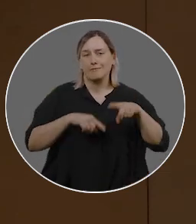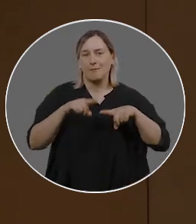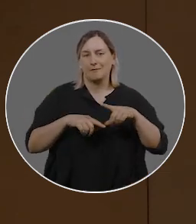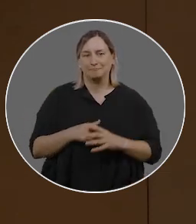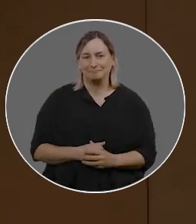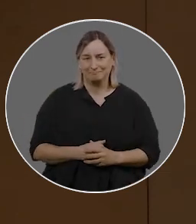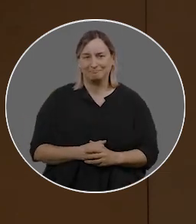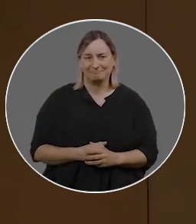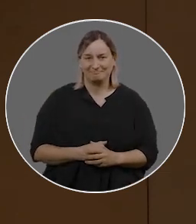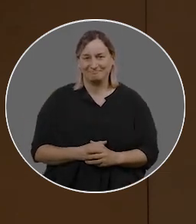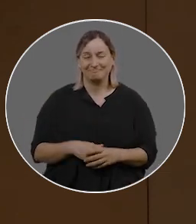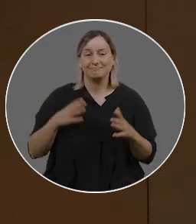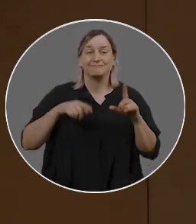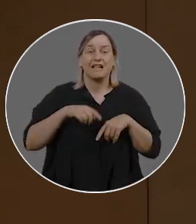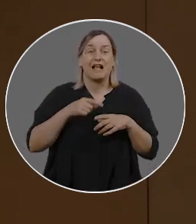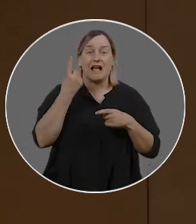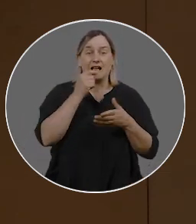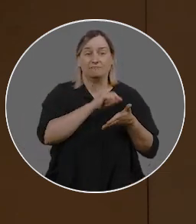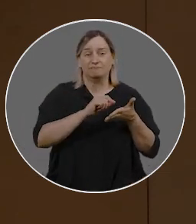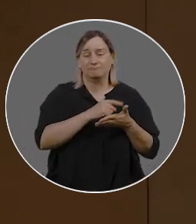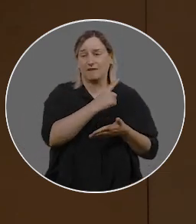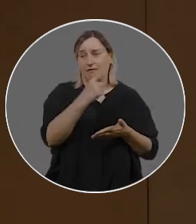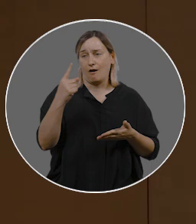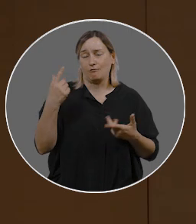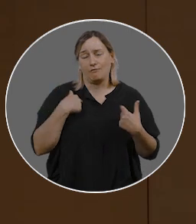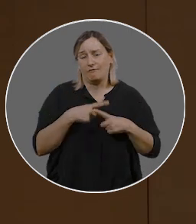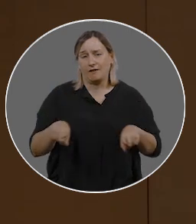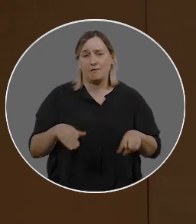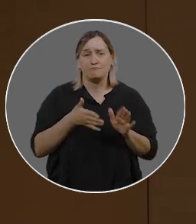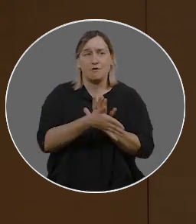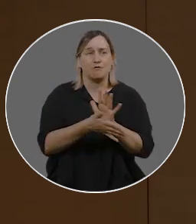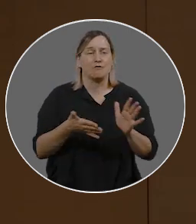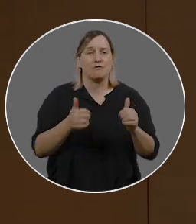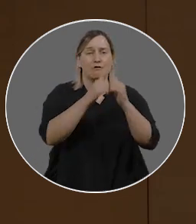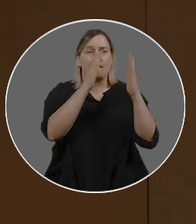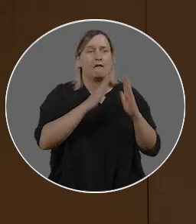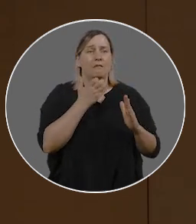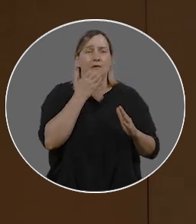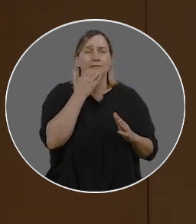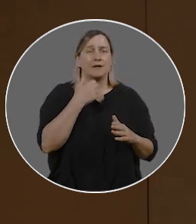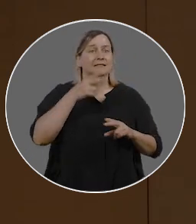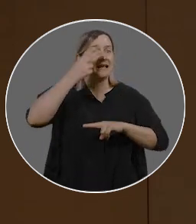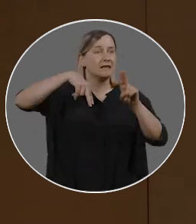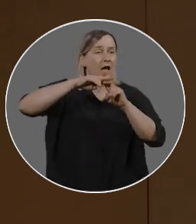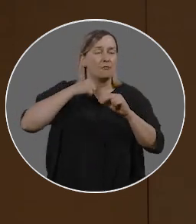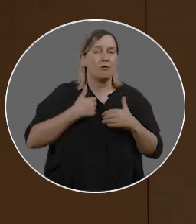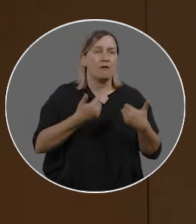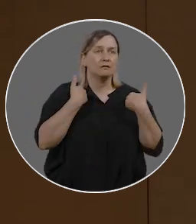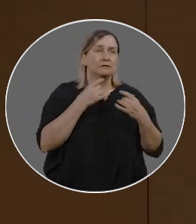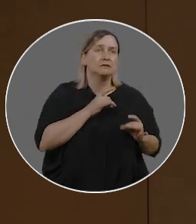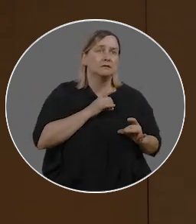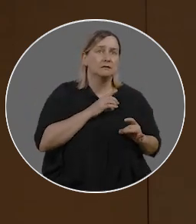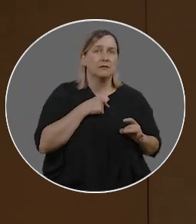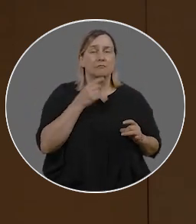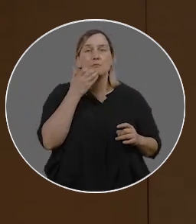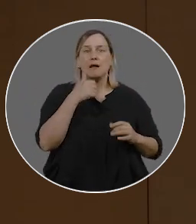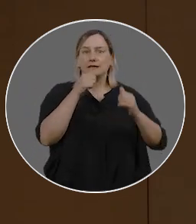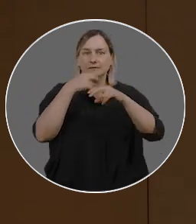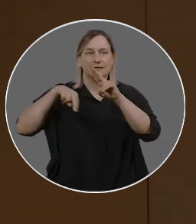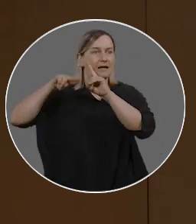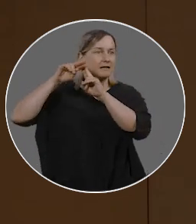Depèn. Cada administració és un món. Aviam, no perquè estiguem a la Generalitat, però crec que la Generalitat seria un exemple